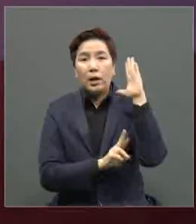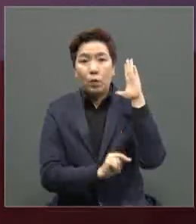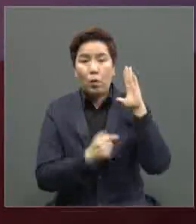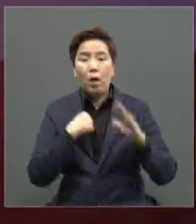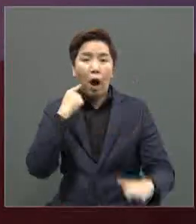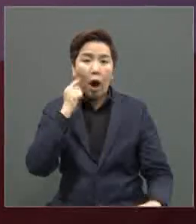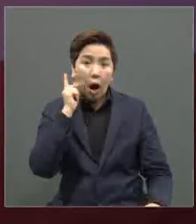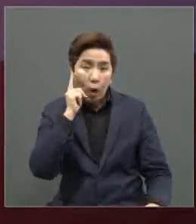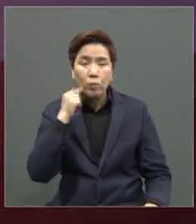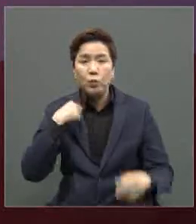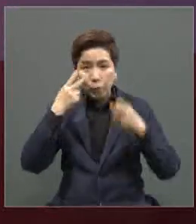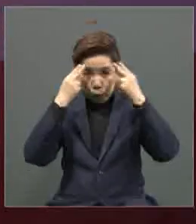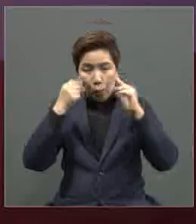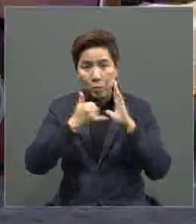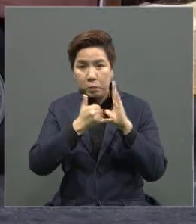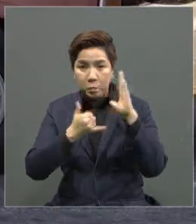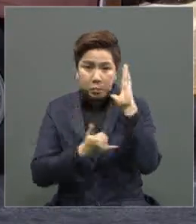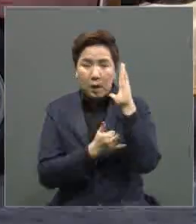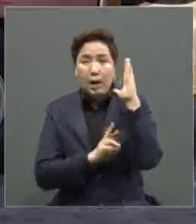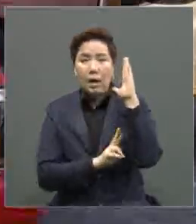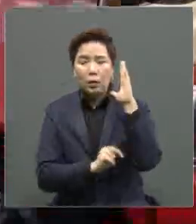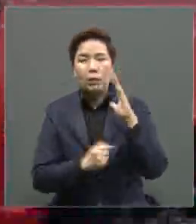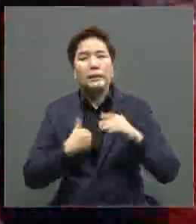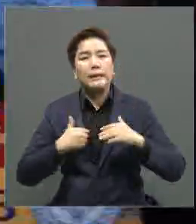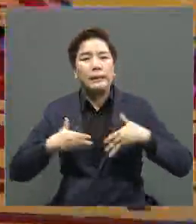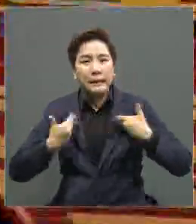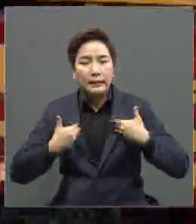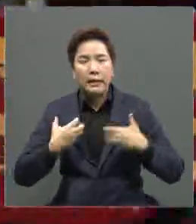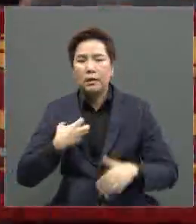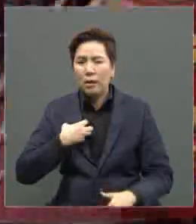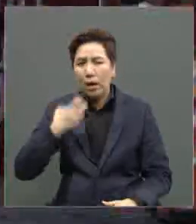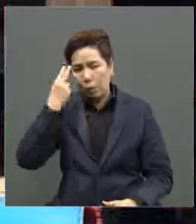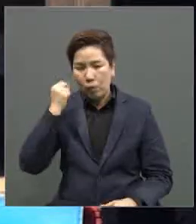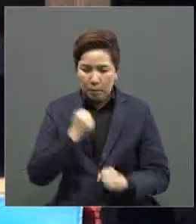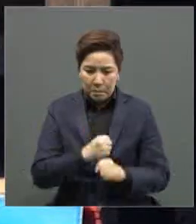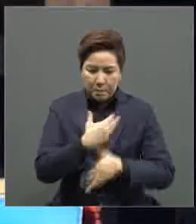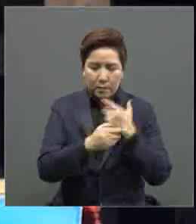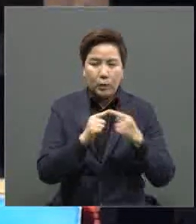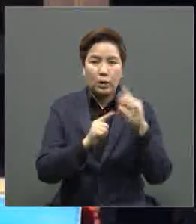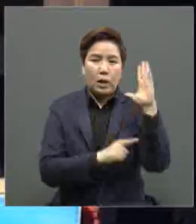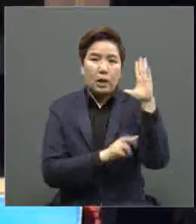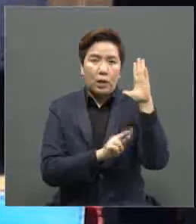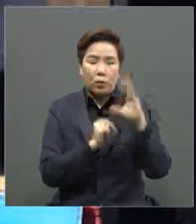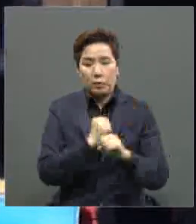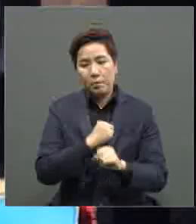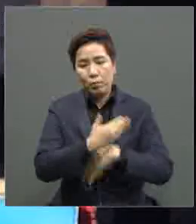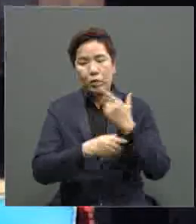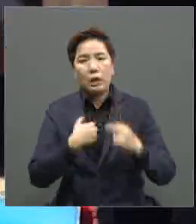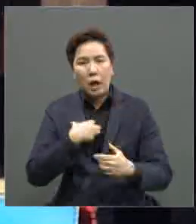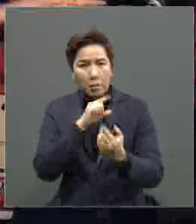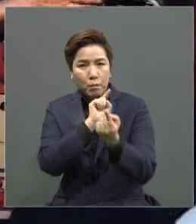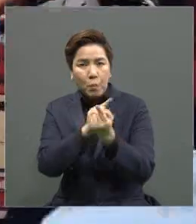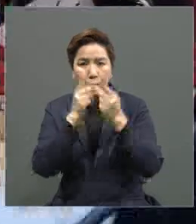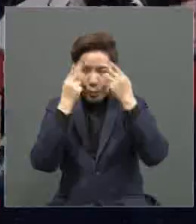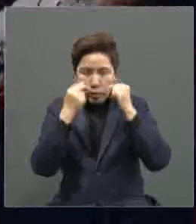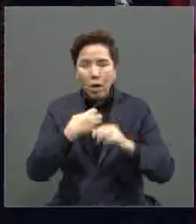กรัฐมนตรีจะเดินทางมาที่จังหวัดระนองก็รู้สึกดีใจและอยากให้นายกมาพัฒนาเมืองระนองให้เจริญหลายคนอยากเจอนายกรั